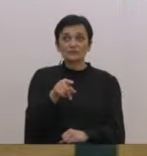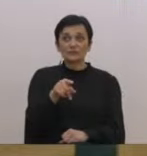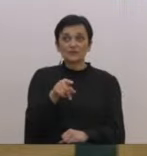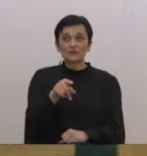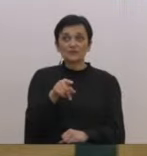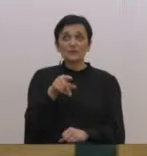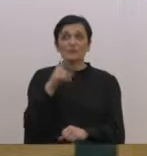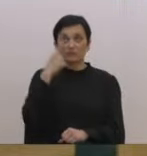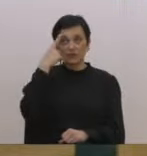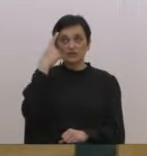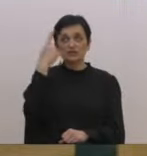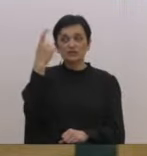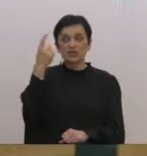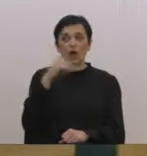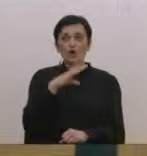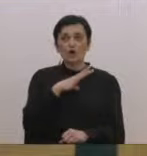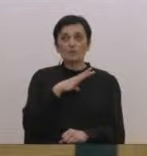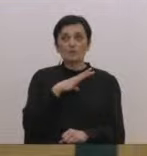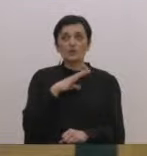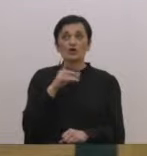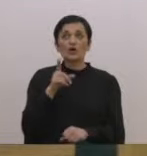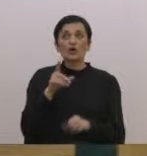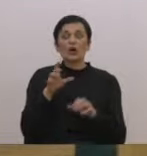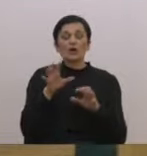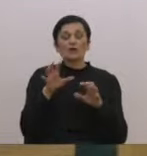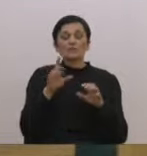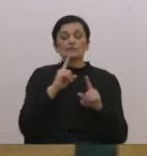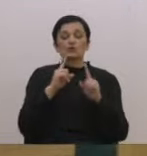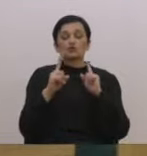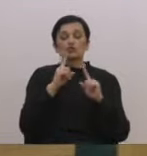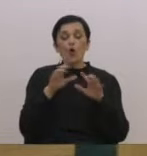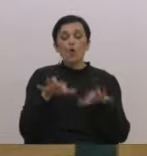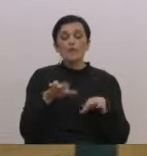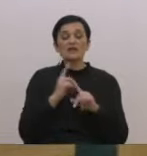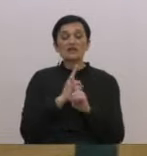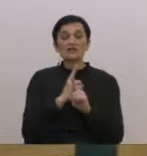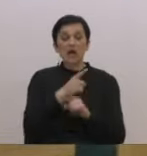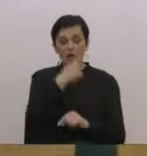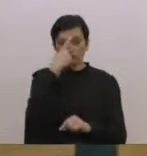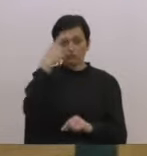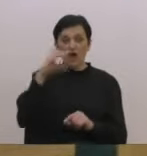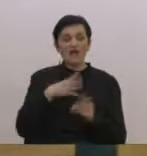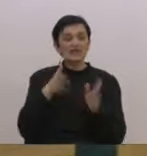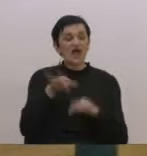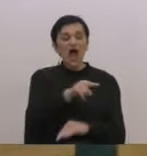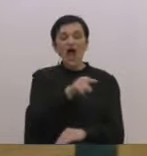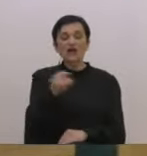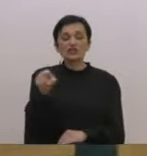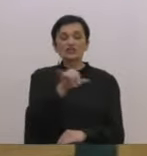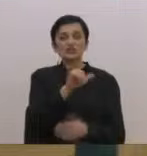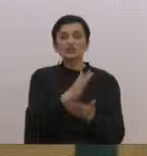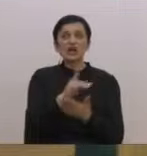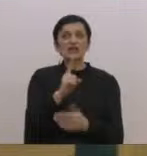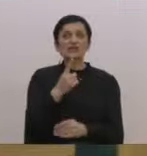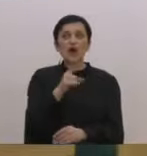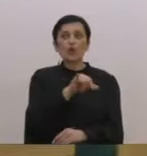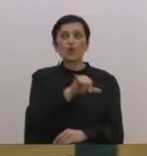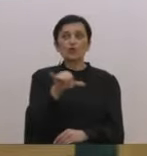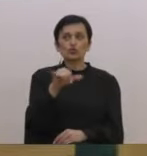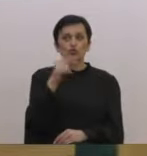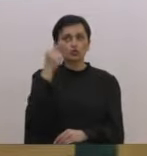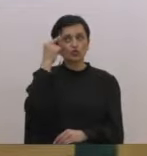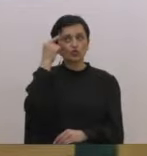ჩააყენა საქმის კურში ვიცე სპიკერის ხომის სამყვანი და ისე წავიდა, მაგრამ დანარჩენები სად ახართ? რატო არ გაქვთ იმის